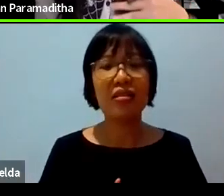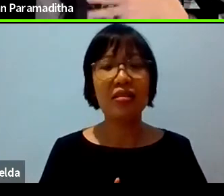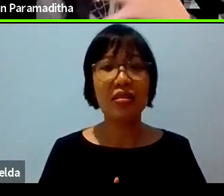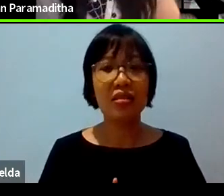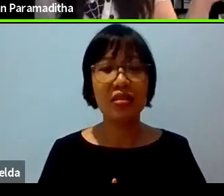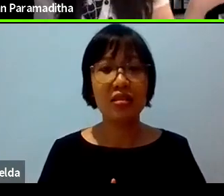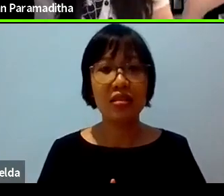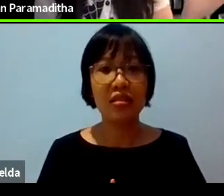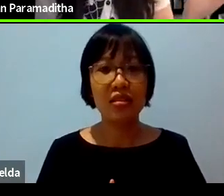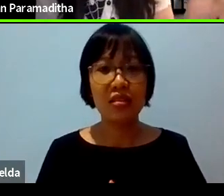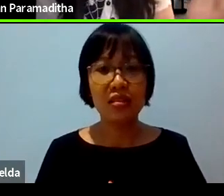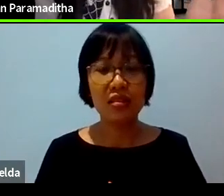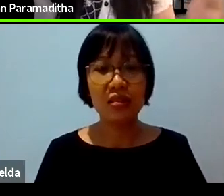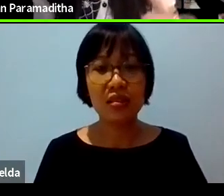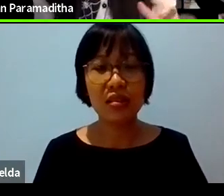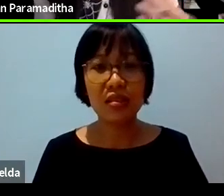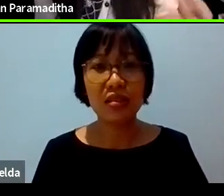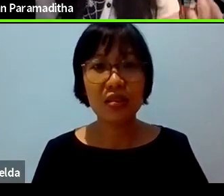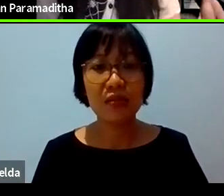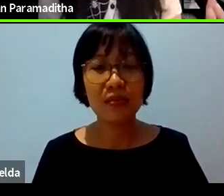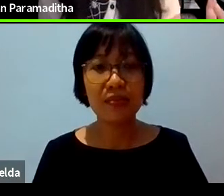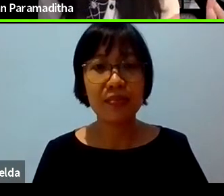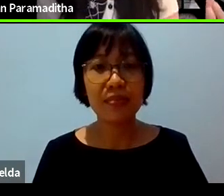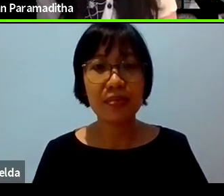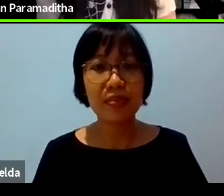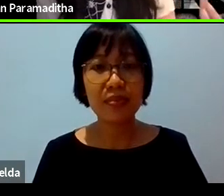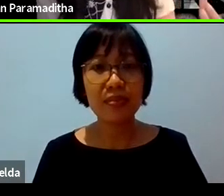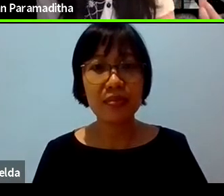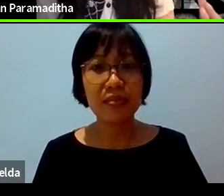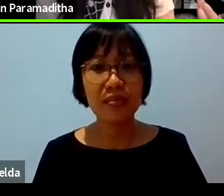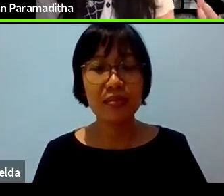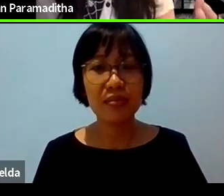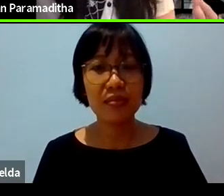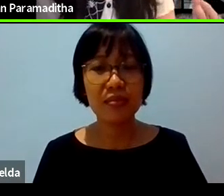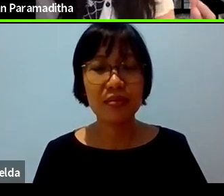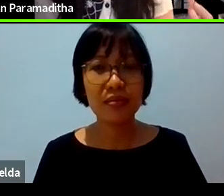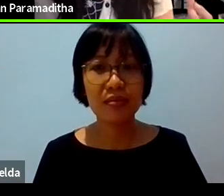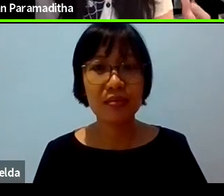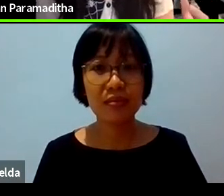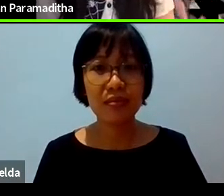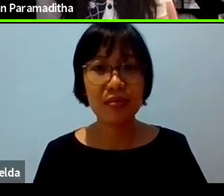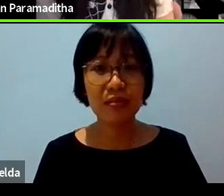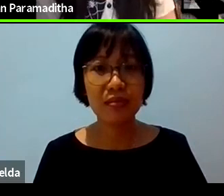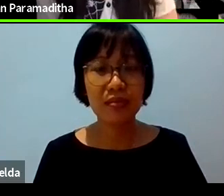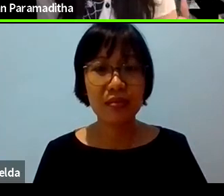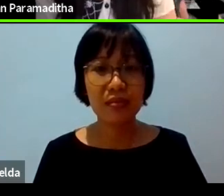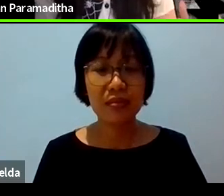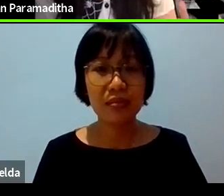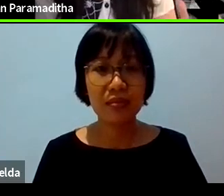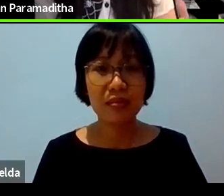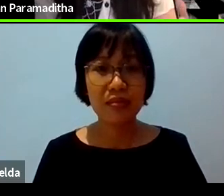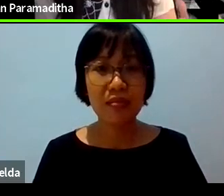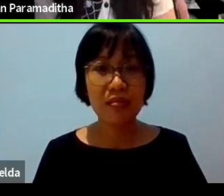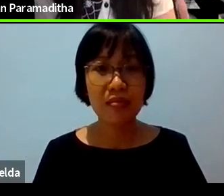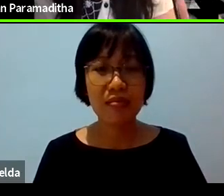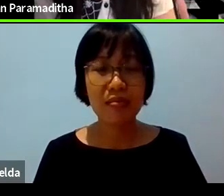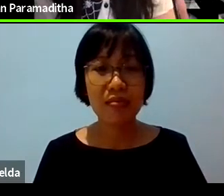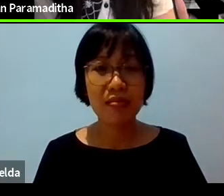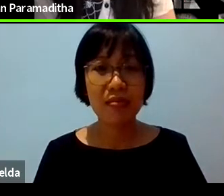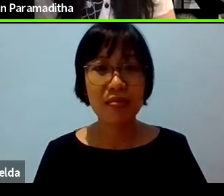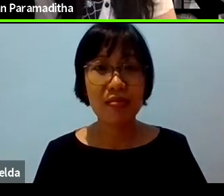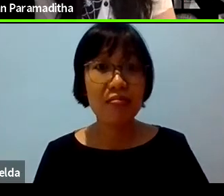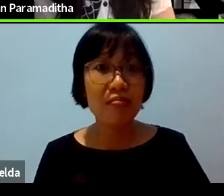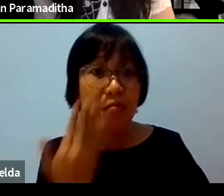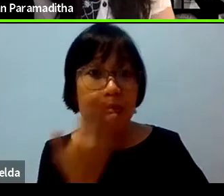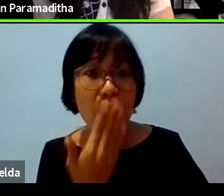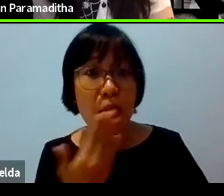kita di dunia internasional, bagaimana berhadapan dengan bahasa gitu. Ya, itu juga menjadi sisi lain